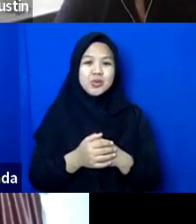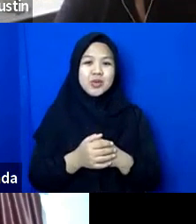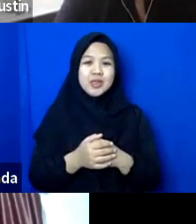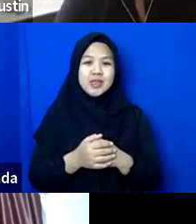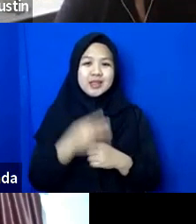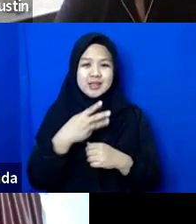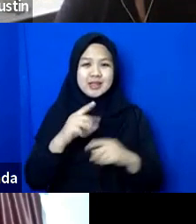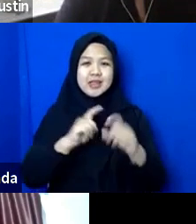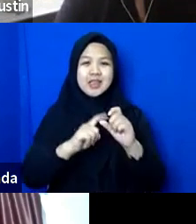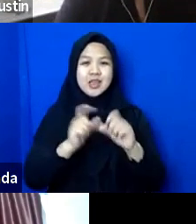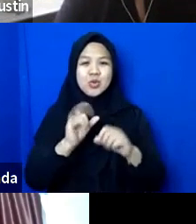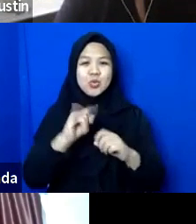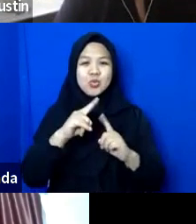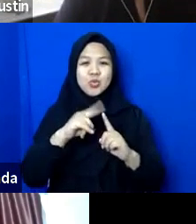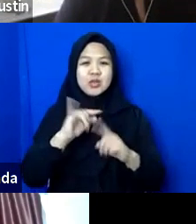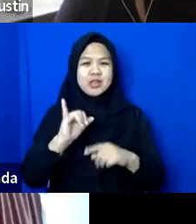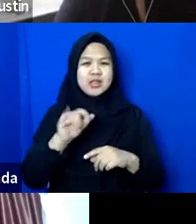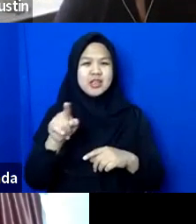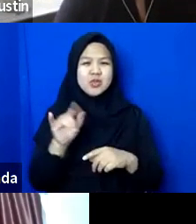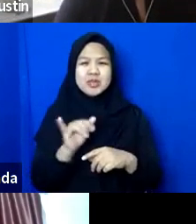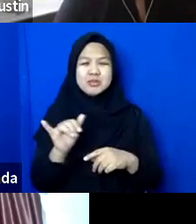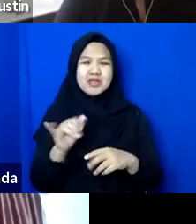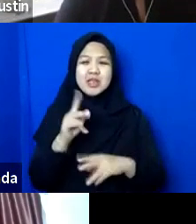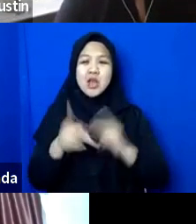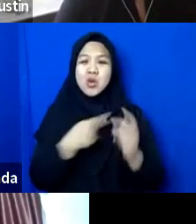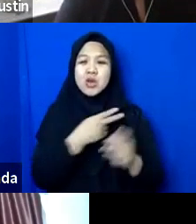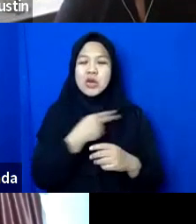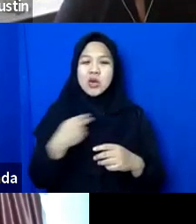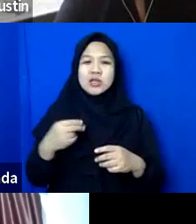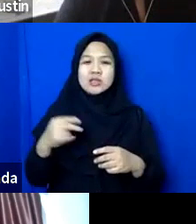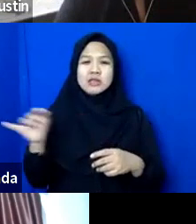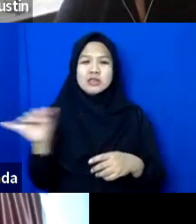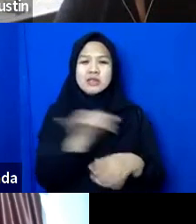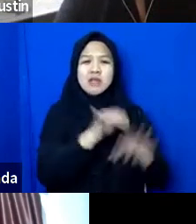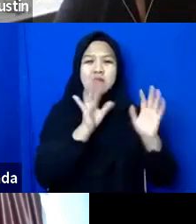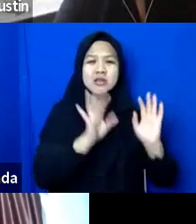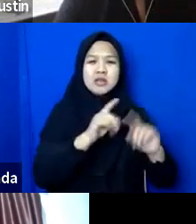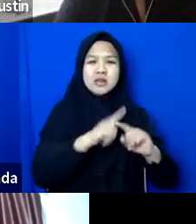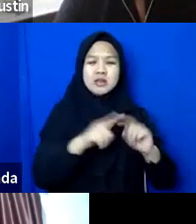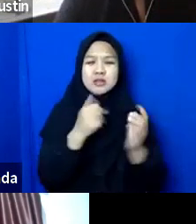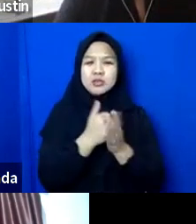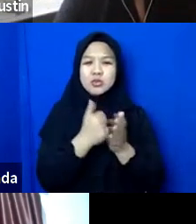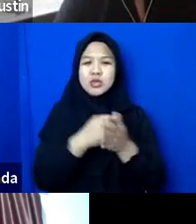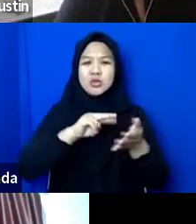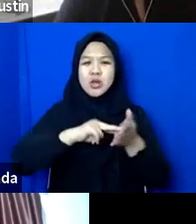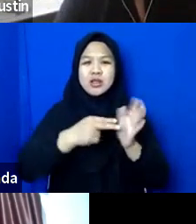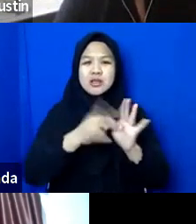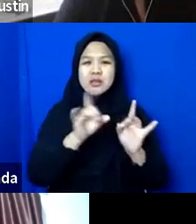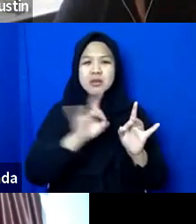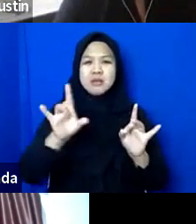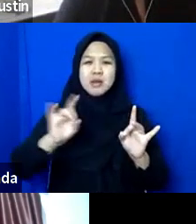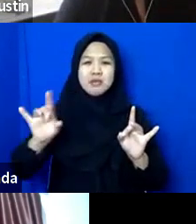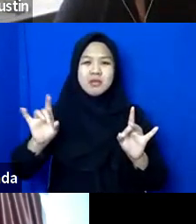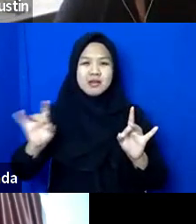equity itu yang seolah Dah kalo di Indonesia di sama semua pengertiannya padahal itu hal-hal yang berbeda